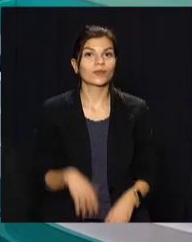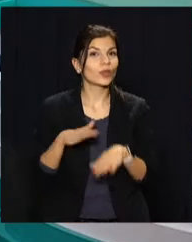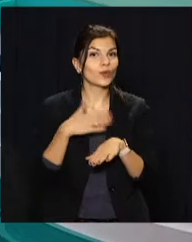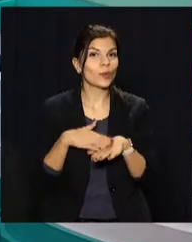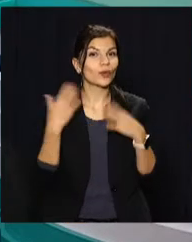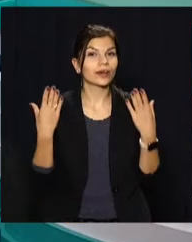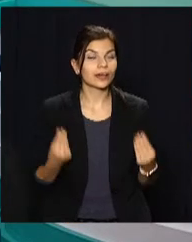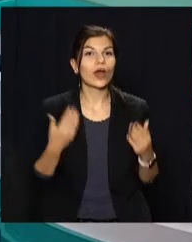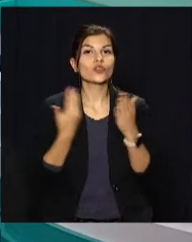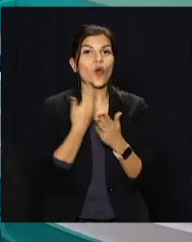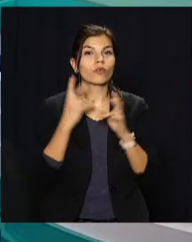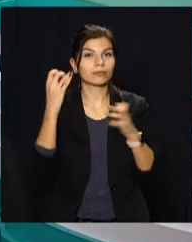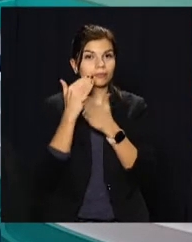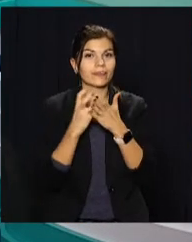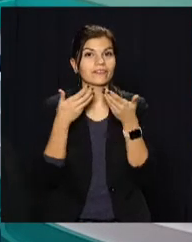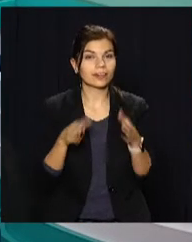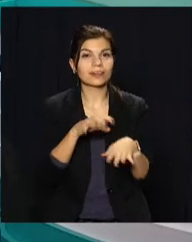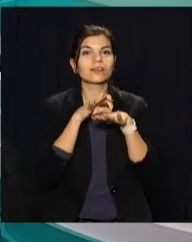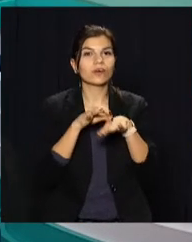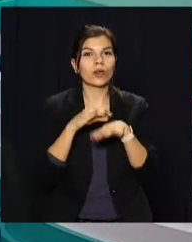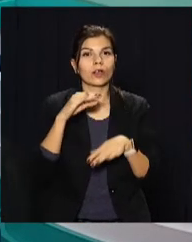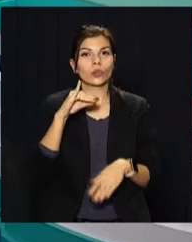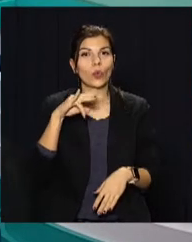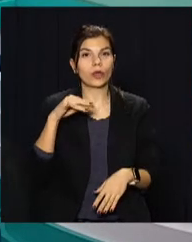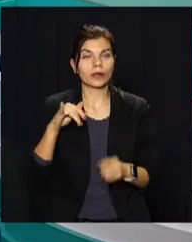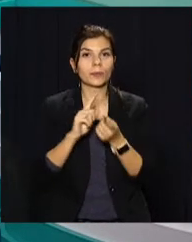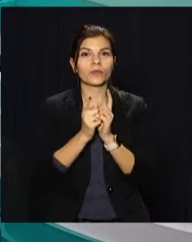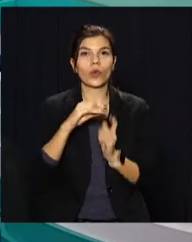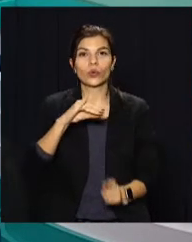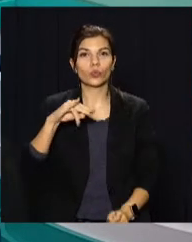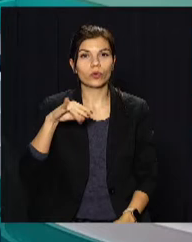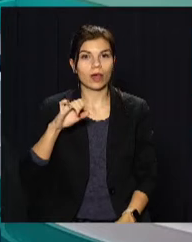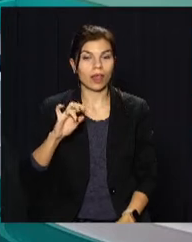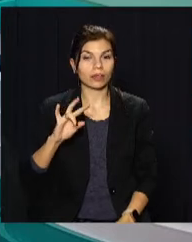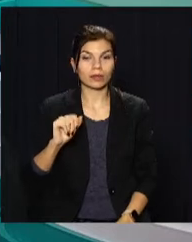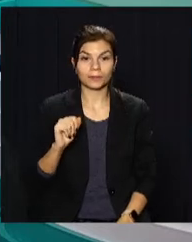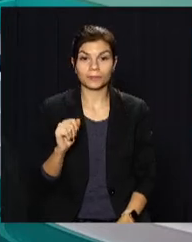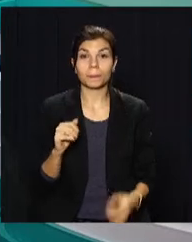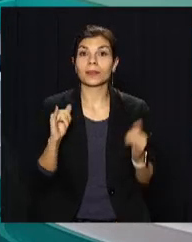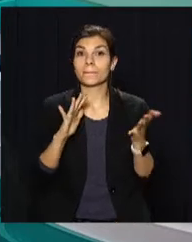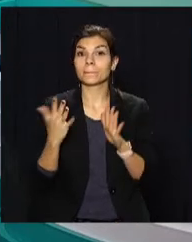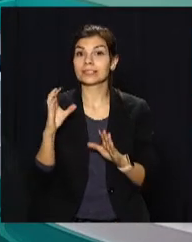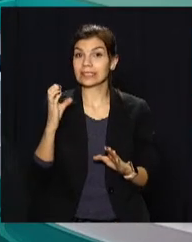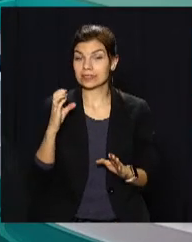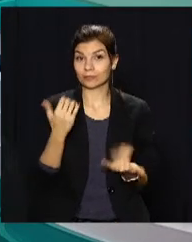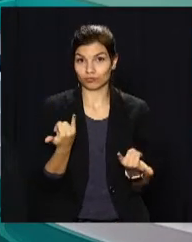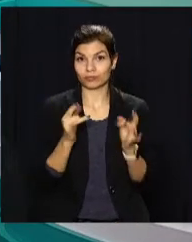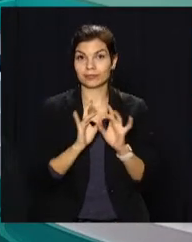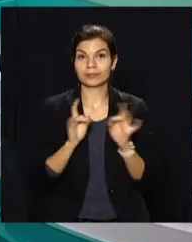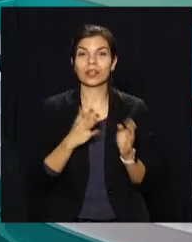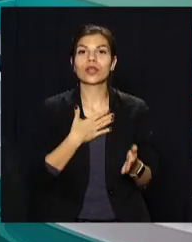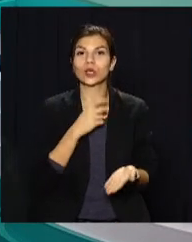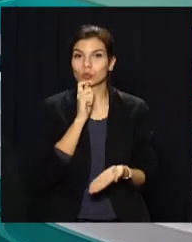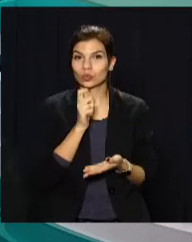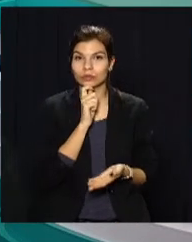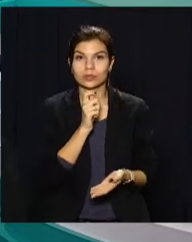Доброго дня! Новини на відкритому у студії Юлія Демченко та сурдоперекладачка Юліана Пуговкіна. Про події середи найближчим часом розповідатимуть